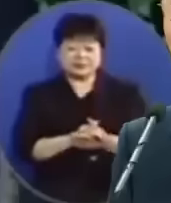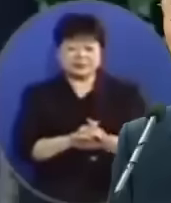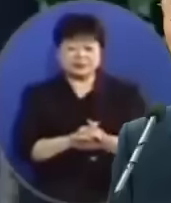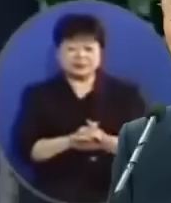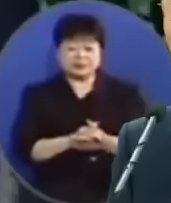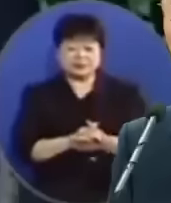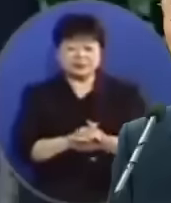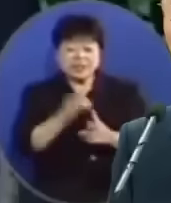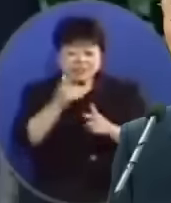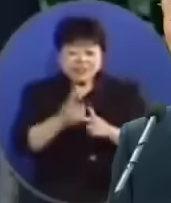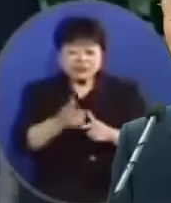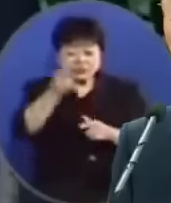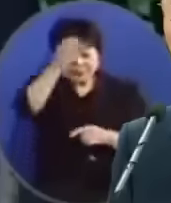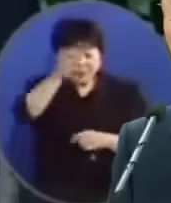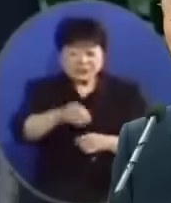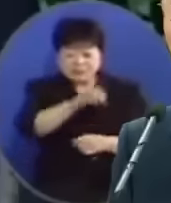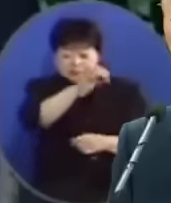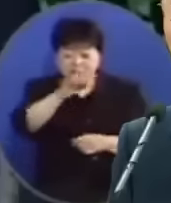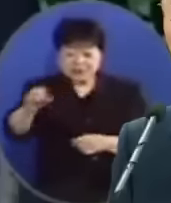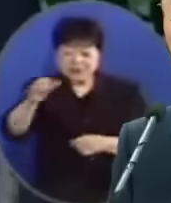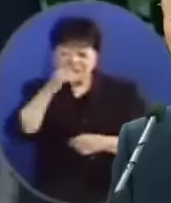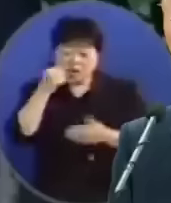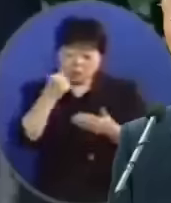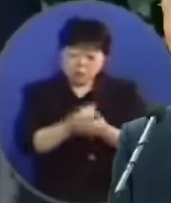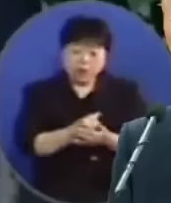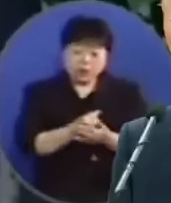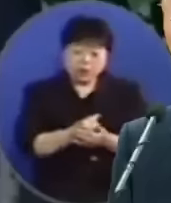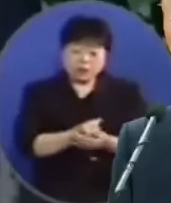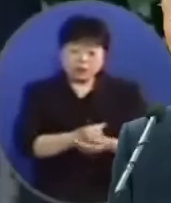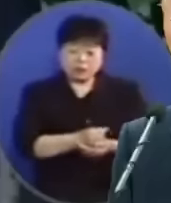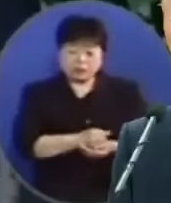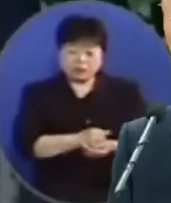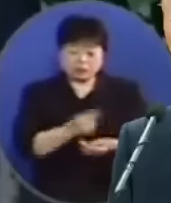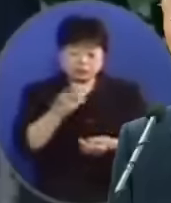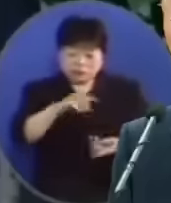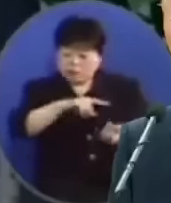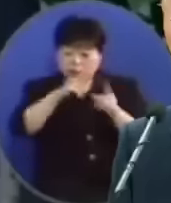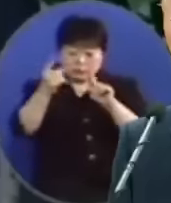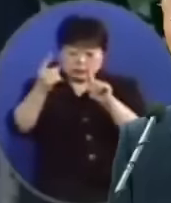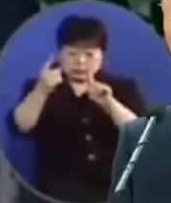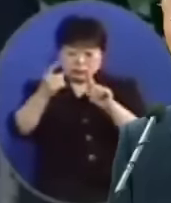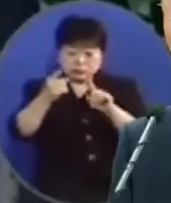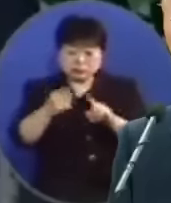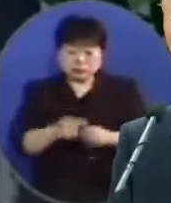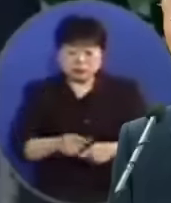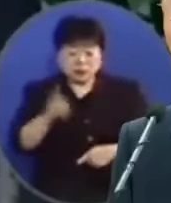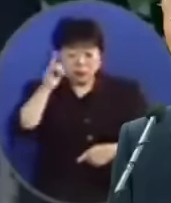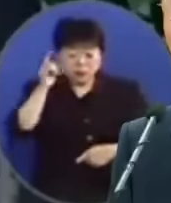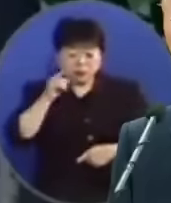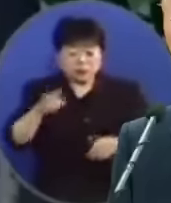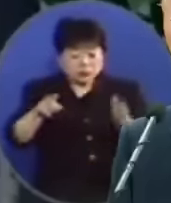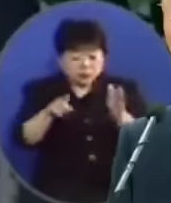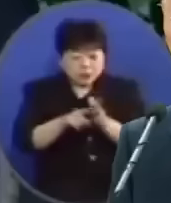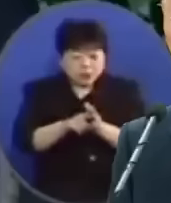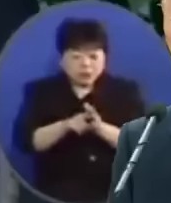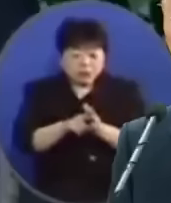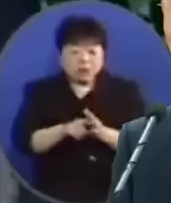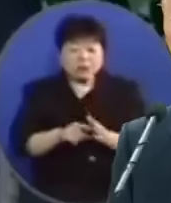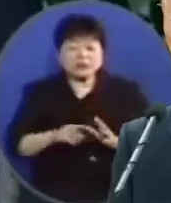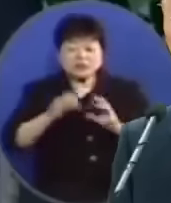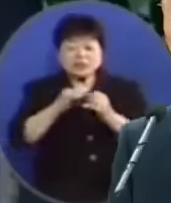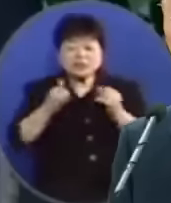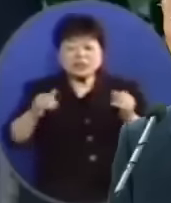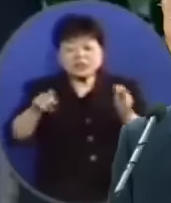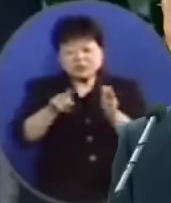비이성적이라고 생각합니다. 예수님이 십자가에 못 박혀 죽었다가 사흘 만에 부활했다는 것 우리는 다 철저히 믿지만은 그 사람들은 믿지 않습니다. 세상